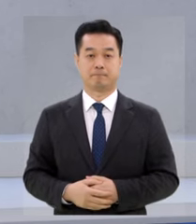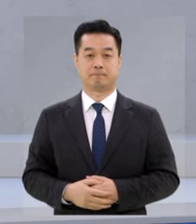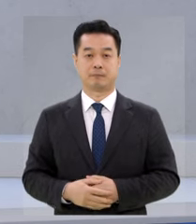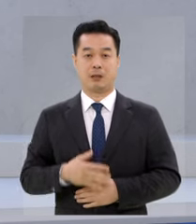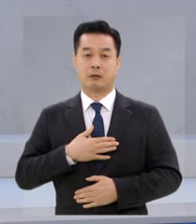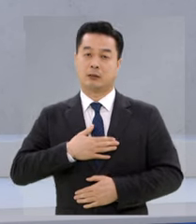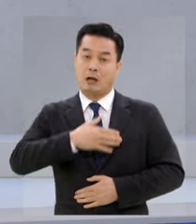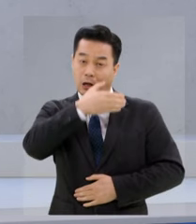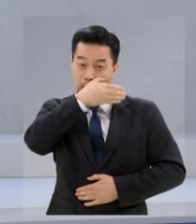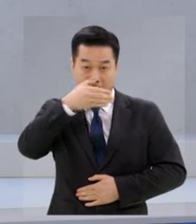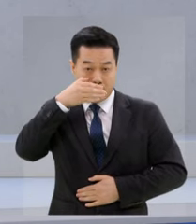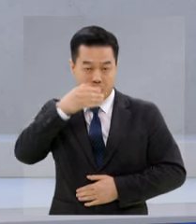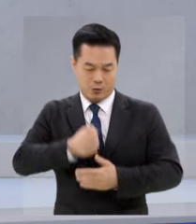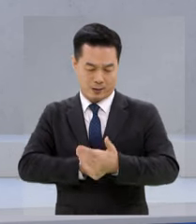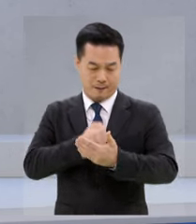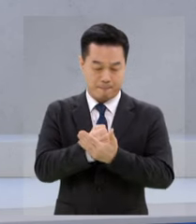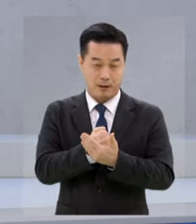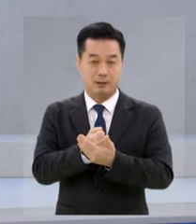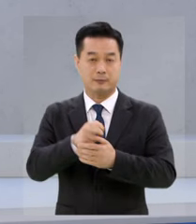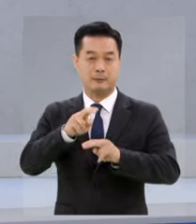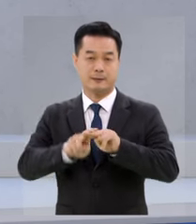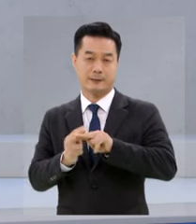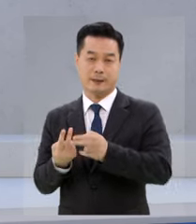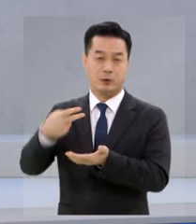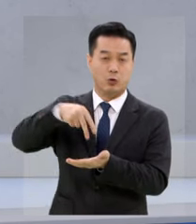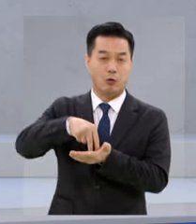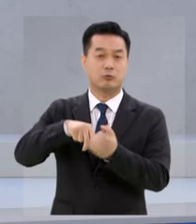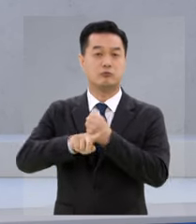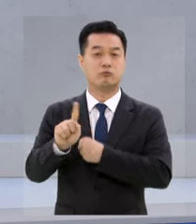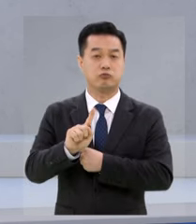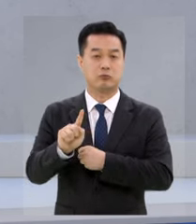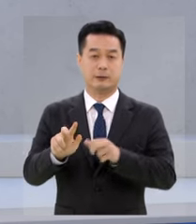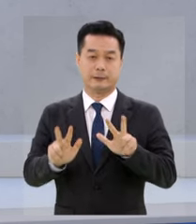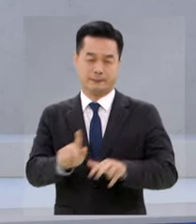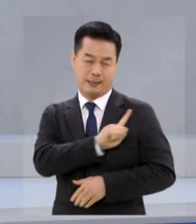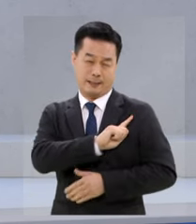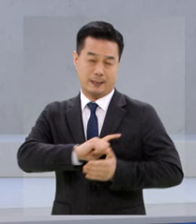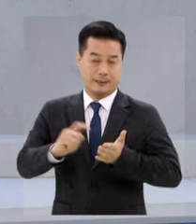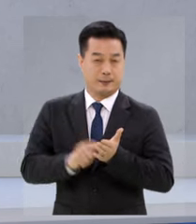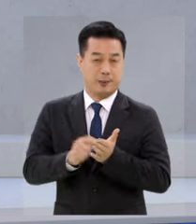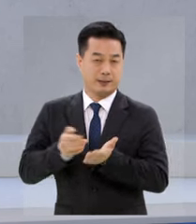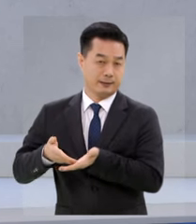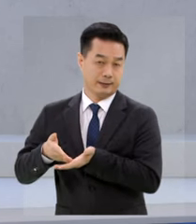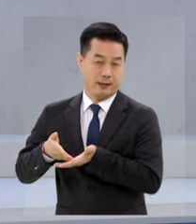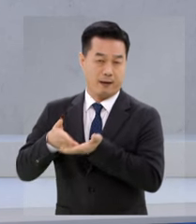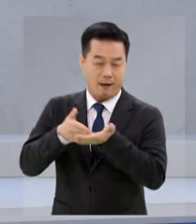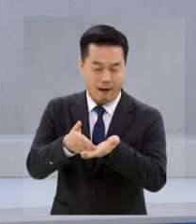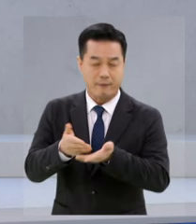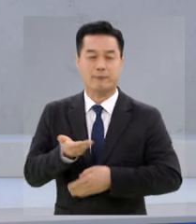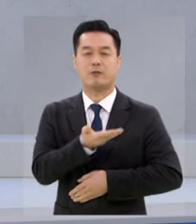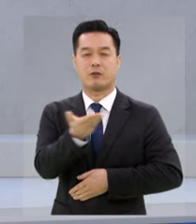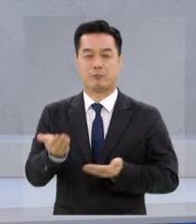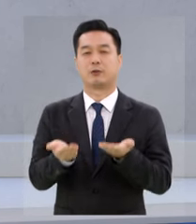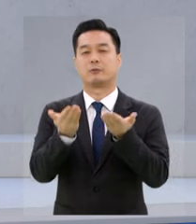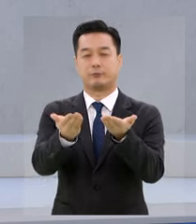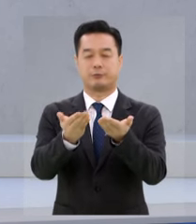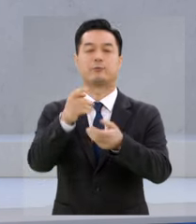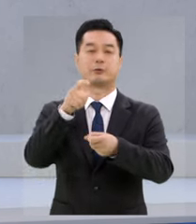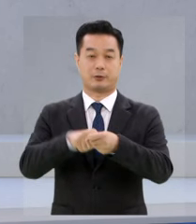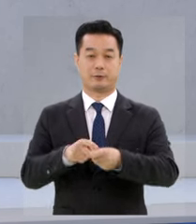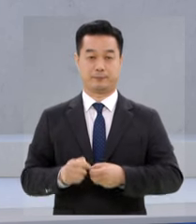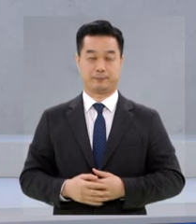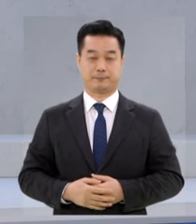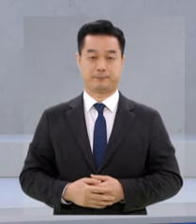감히 제가 용기내이 자리에 서게 된 것은 지금 가장 시급한 제안을 국민 여러분께 드리기